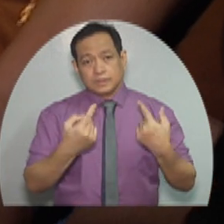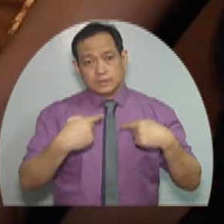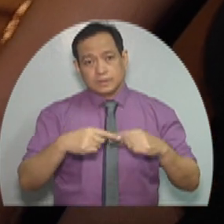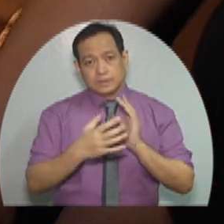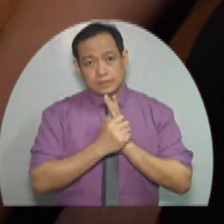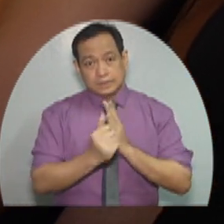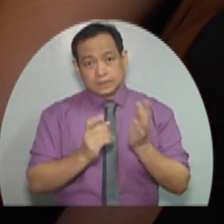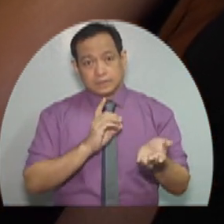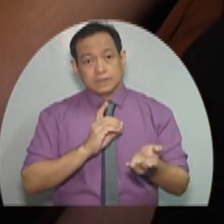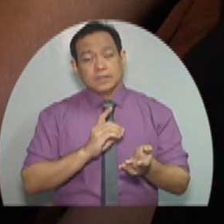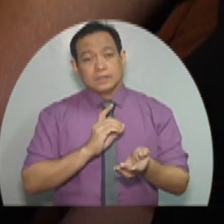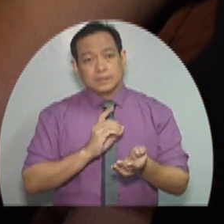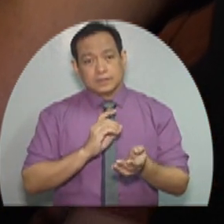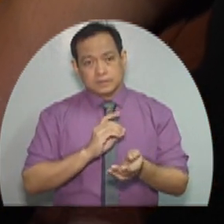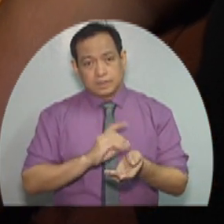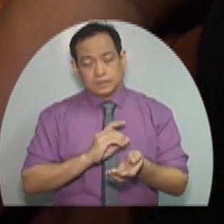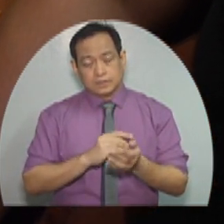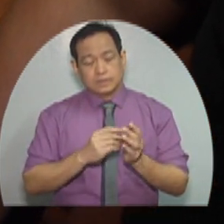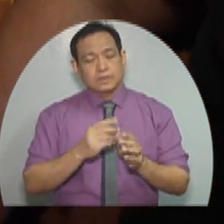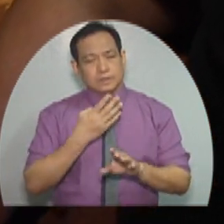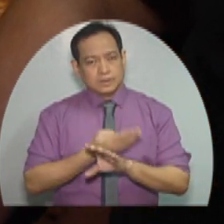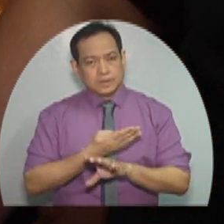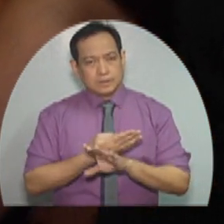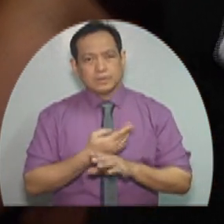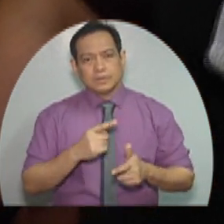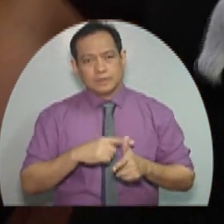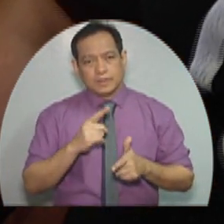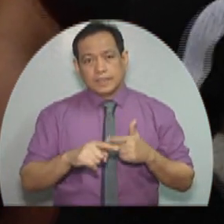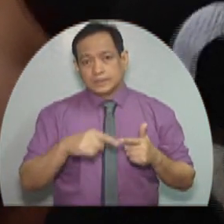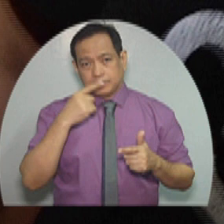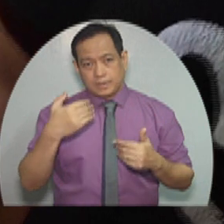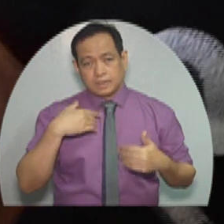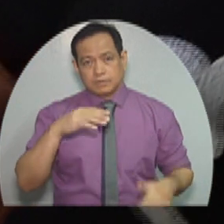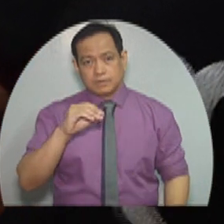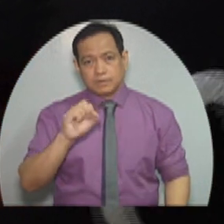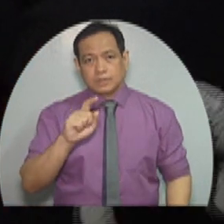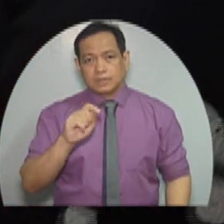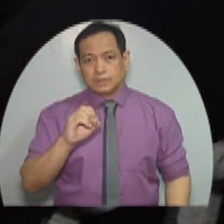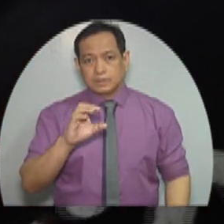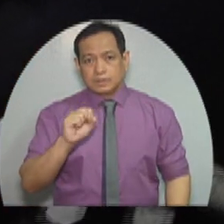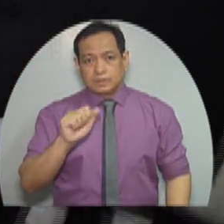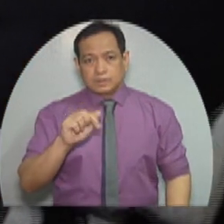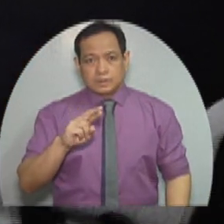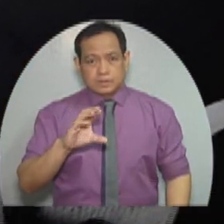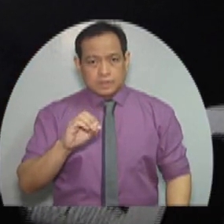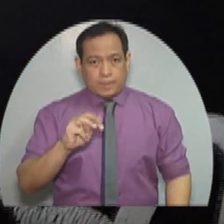na magpatingin sa isang spesyalista sa buto kung saan kinumpirmahan na meron siyang